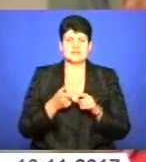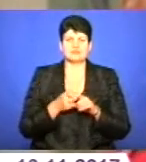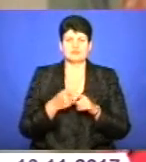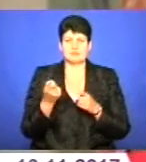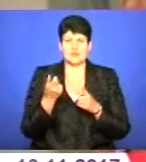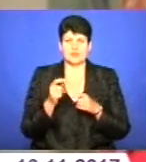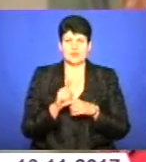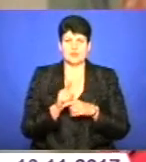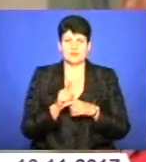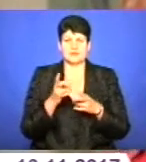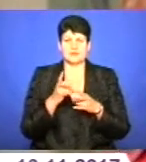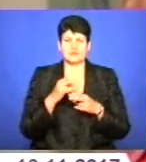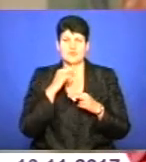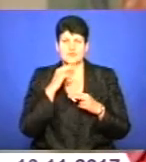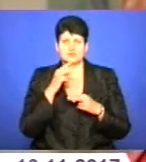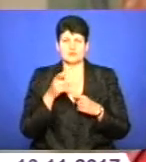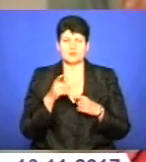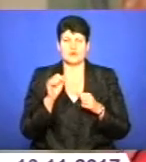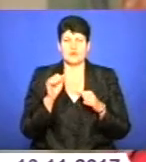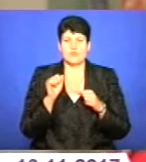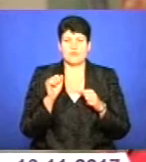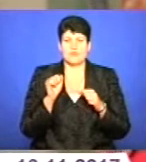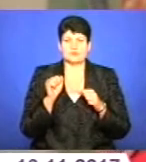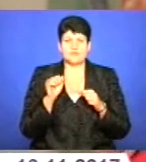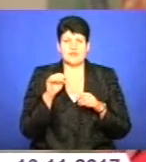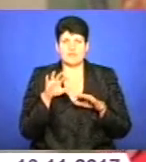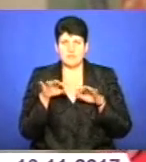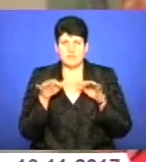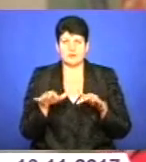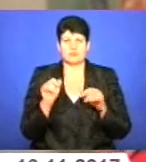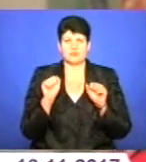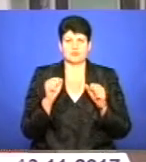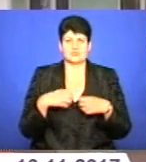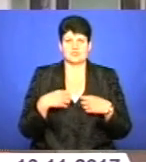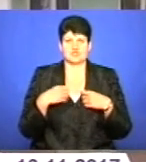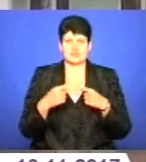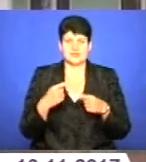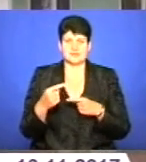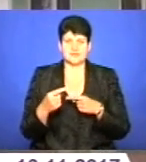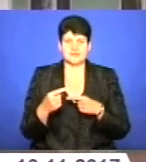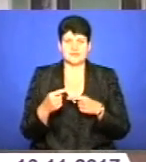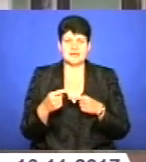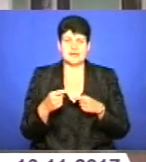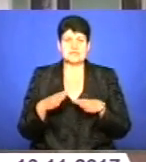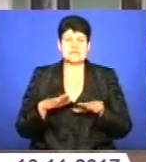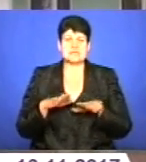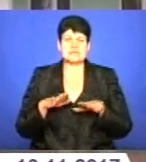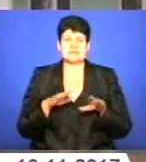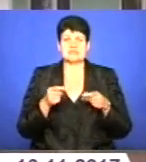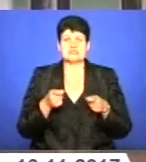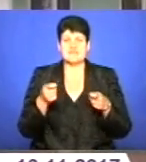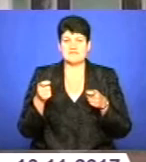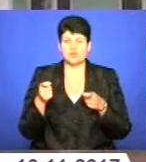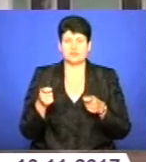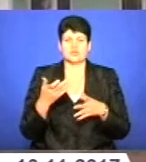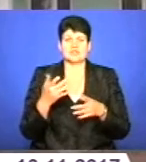дуже вважати, щоб вона ніде не вдарилася, тому що можуть бути дуже страшні наслідки. Завідувач гематологічного відділення Тернопільської